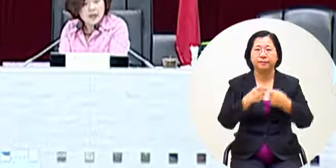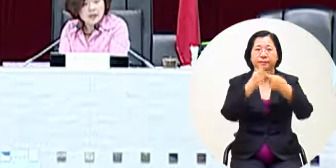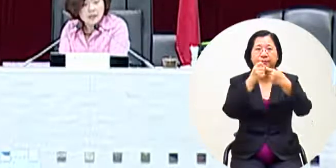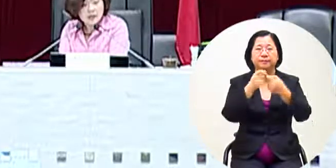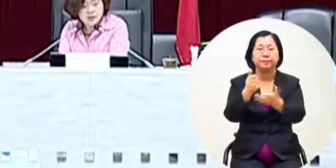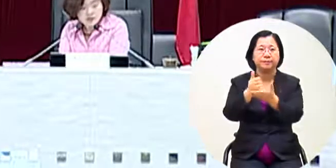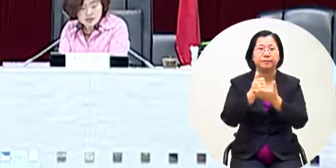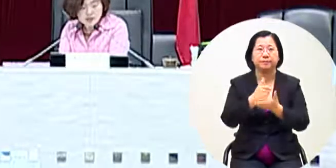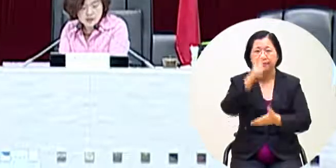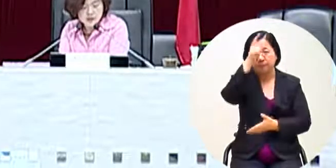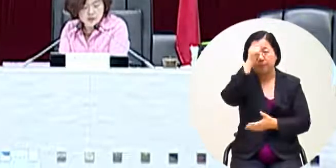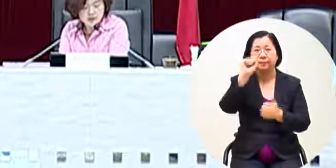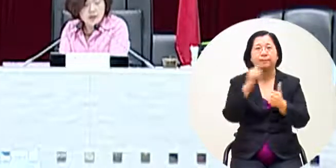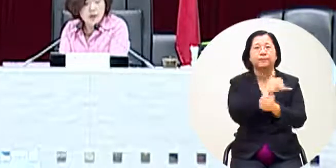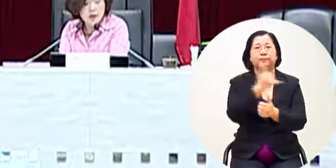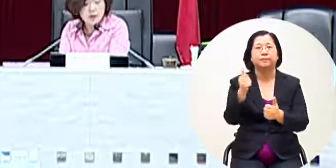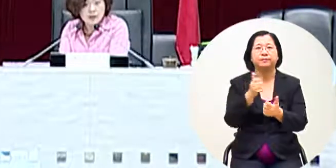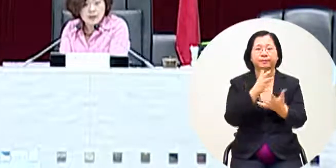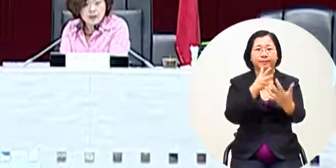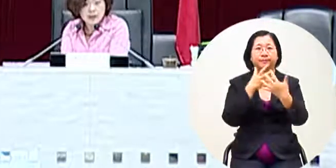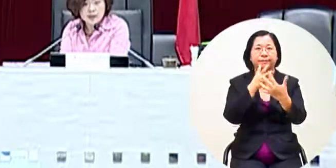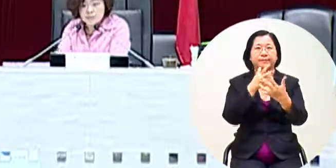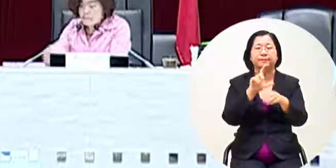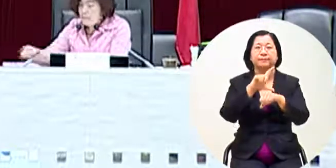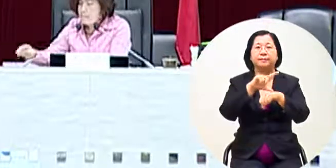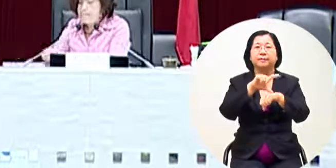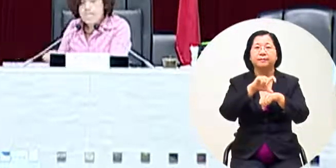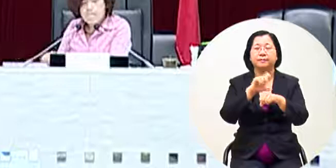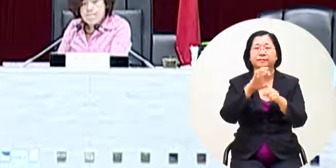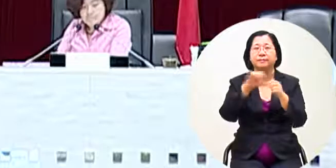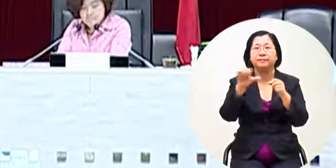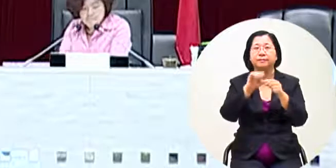询，时间是15分钟哈，谢谢，请。